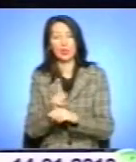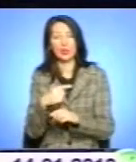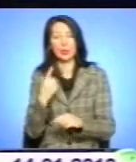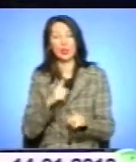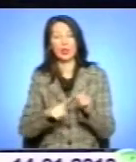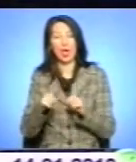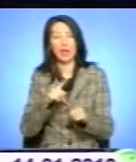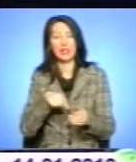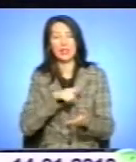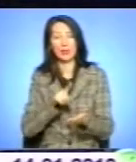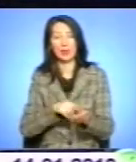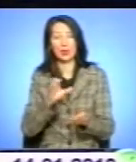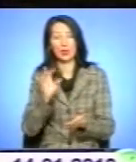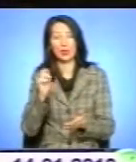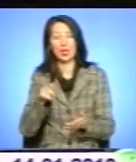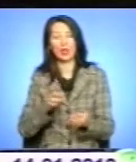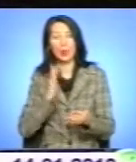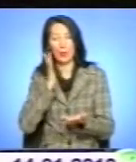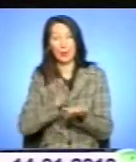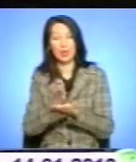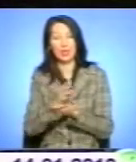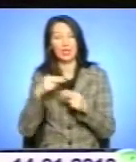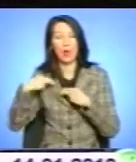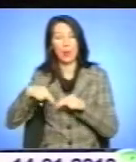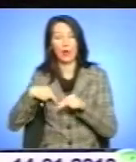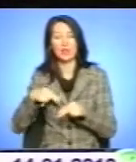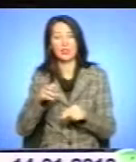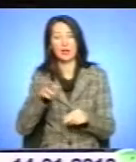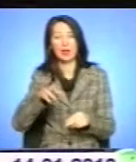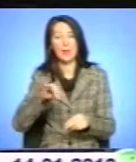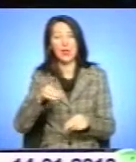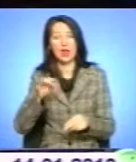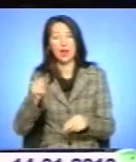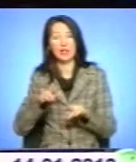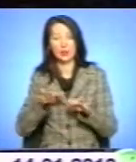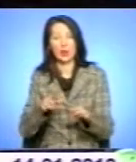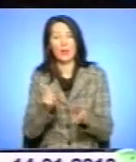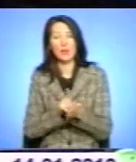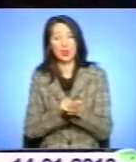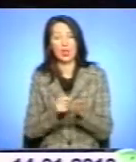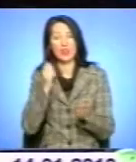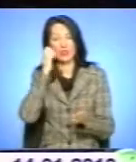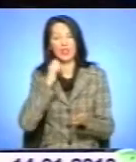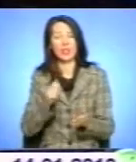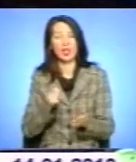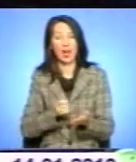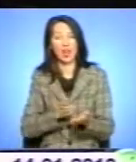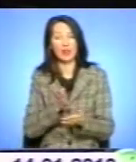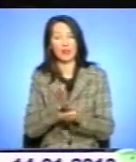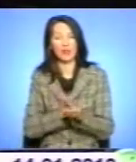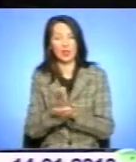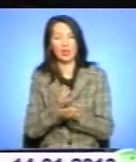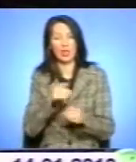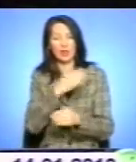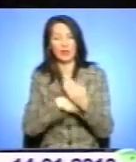ради з питань соціальної політики та праці, міграції, у справах пенсіонерів, ветеранів та інвалідів обговорили проект обласного